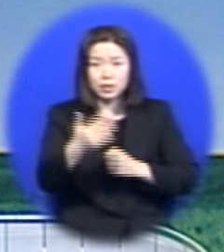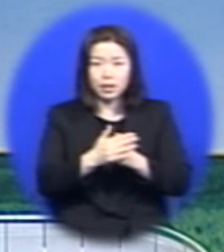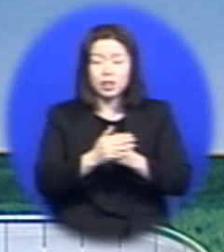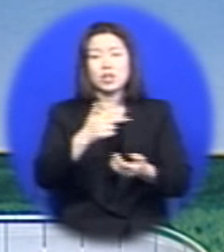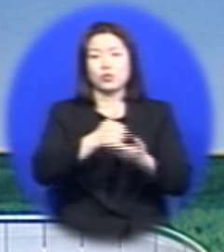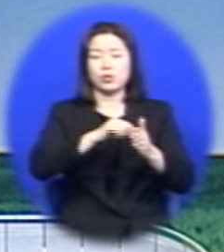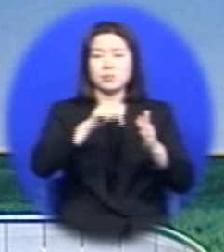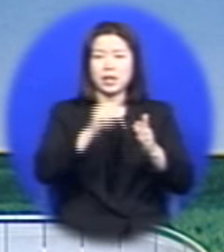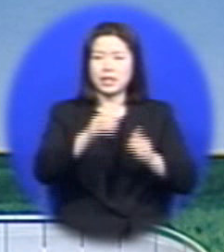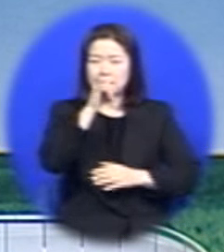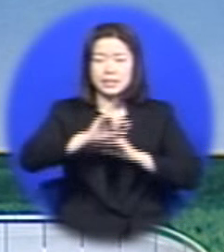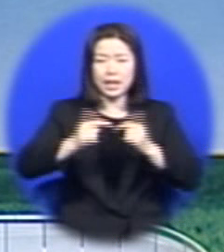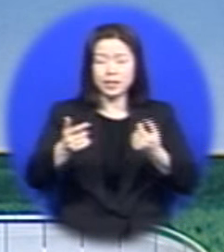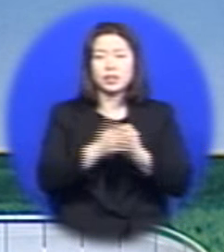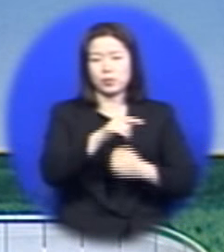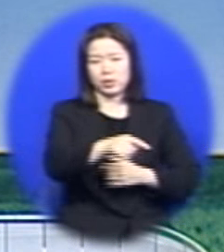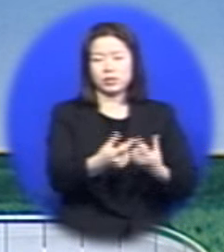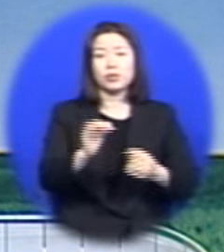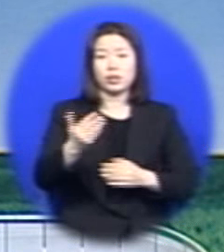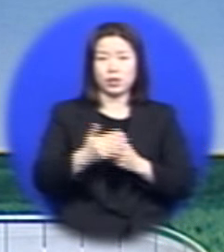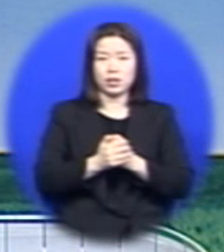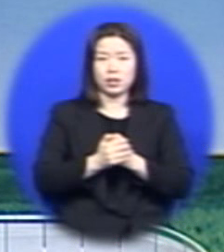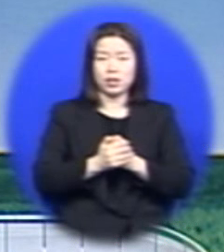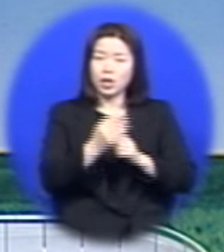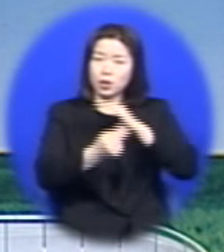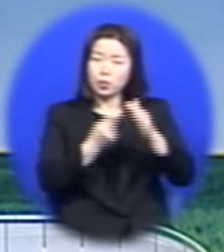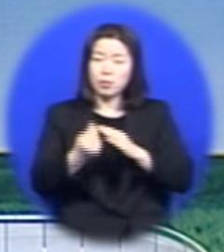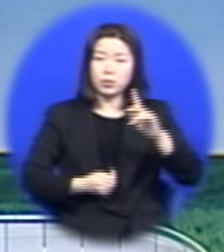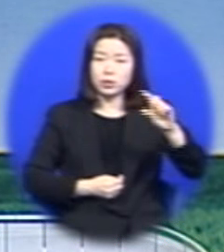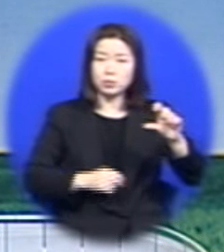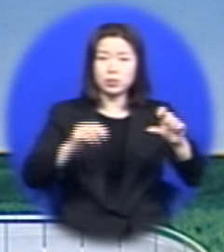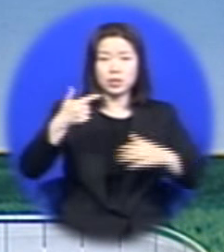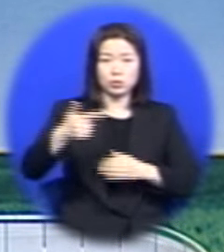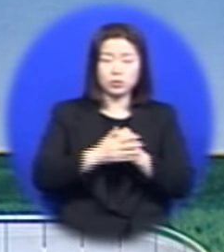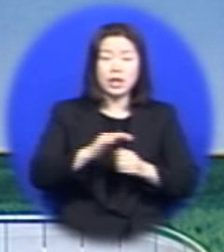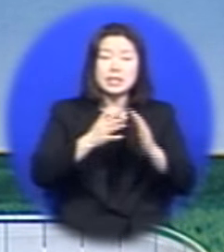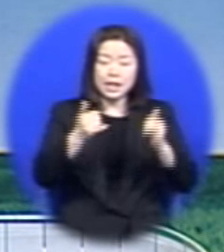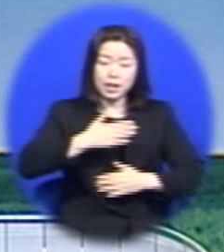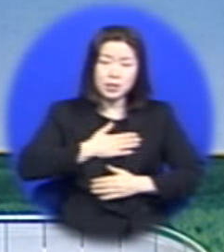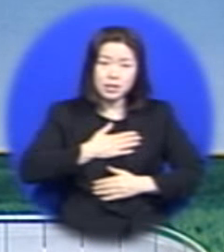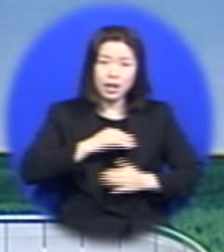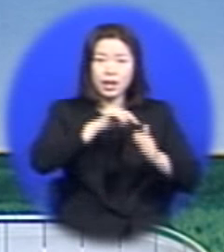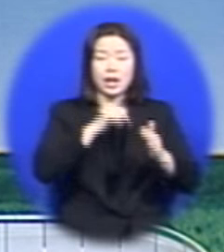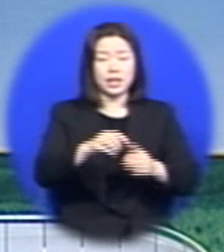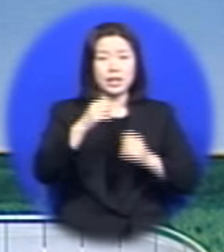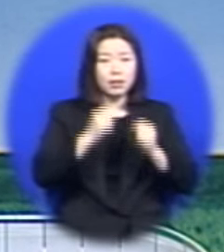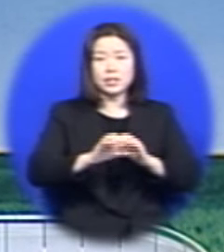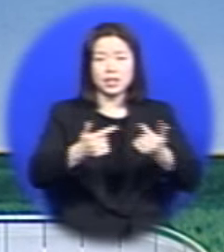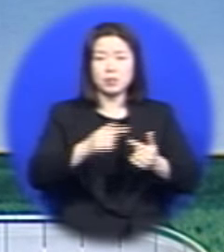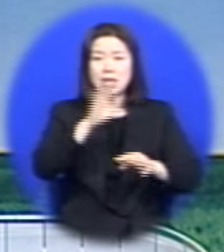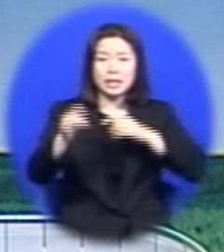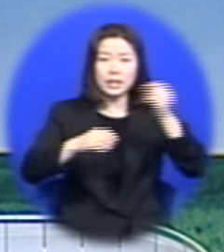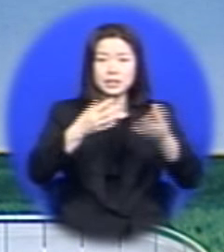그렇게 된다고 하셨습니다. 요한복음 15장 6절에 사람이 내 안에 거하지 아니하면 가지처럼 밖에 버려져